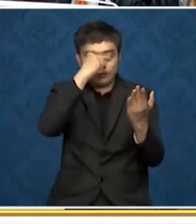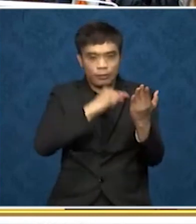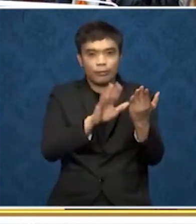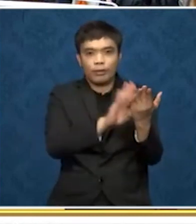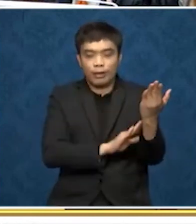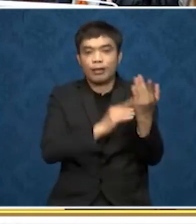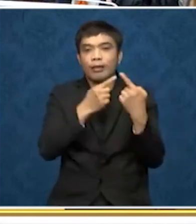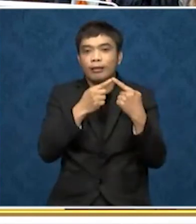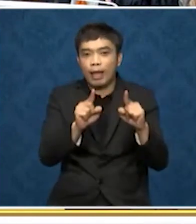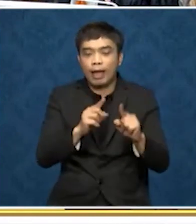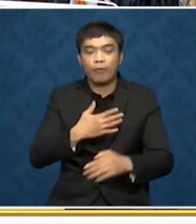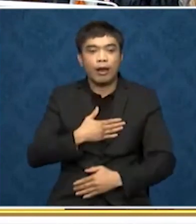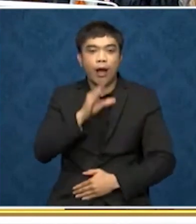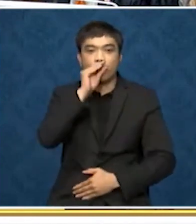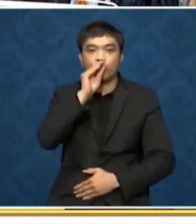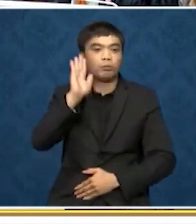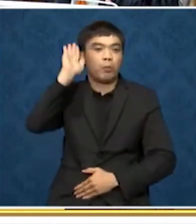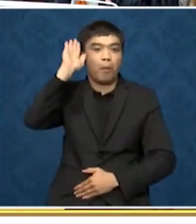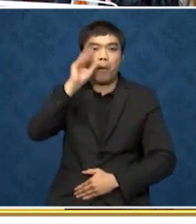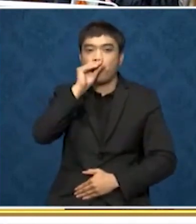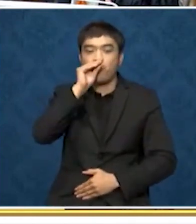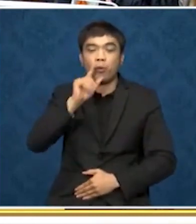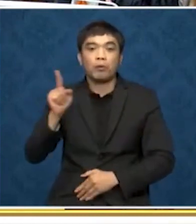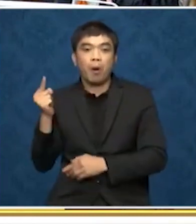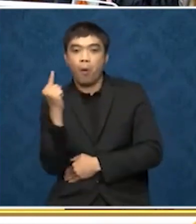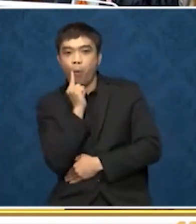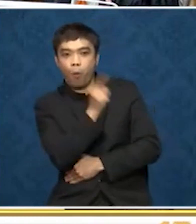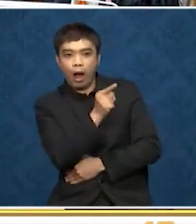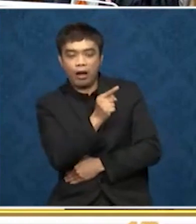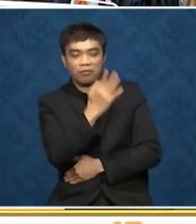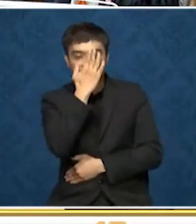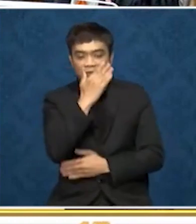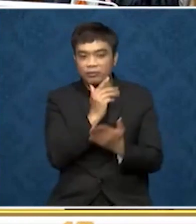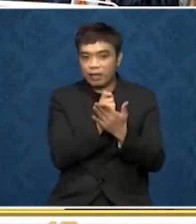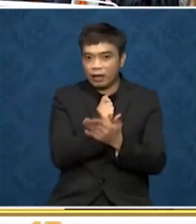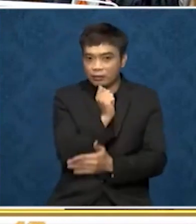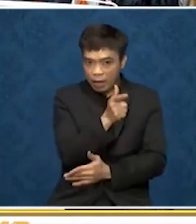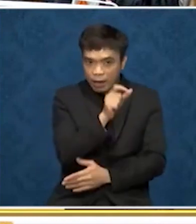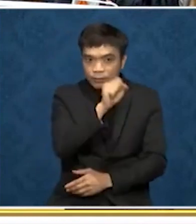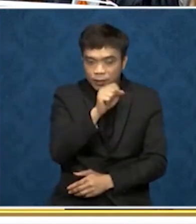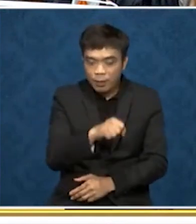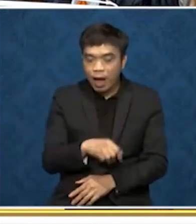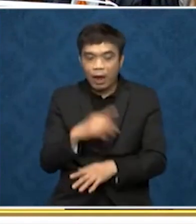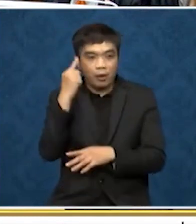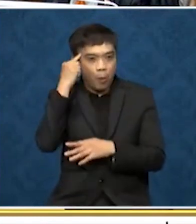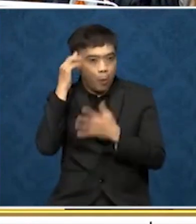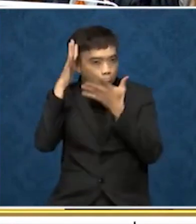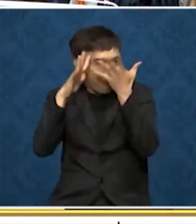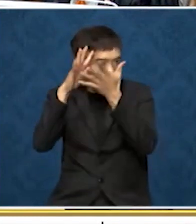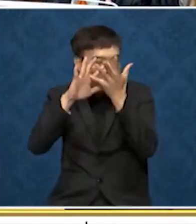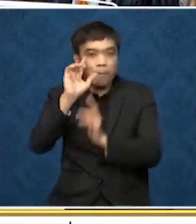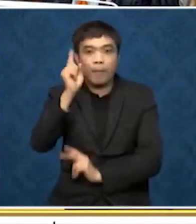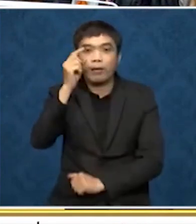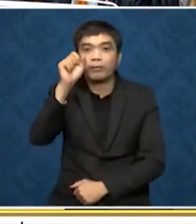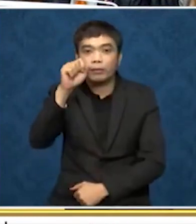เวลาเาเป่งเสียงพูดออกมาท่านกลับกล่าวหาเขาว่าถูกจ้างมาบ้างถูกล้างสมองบ้าง